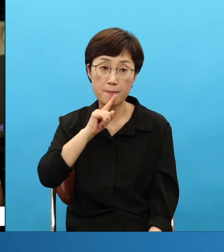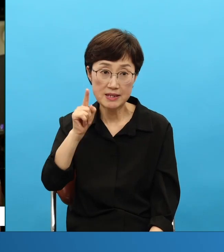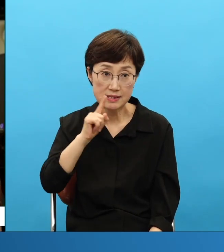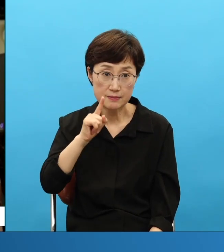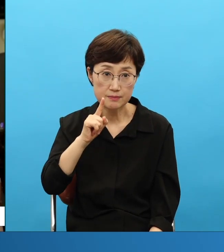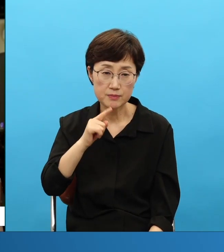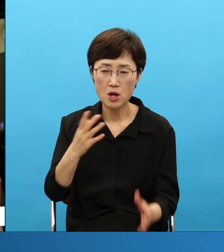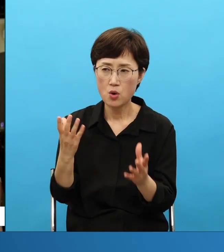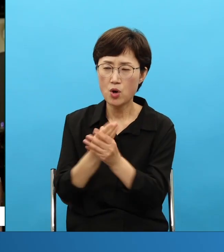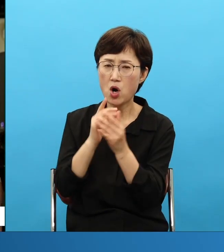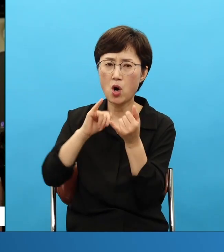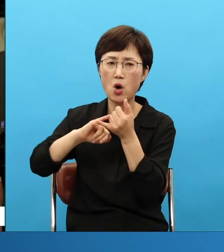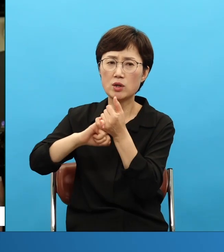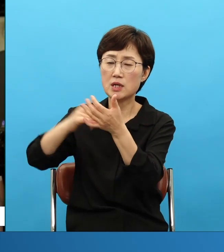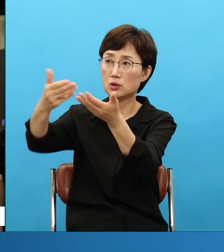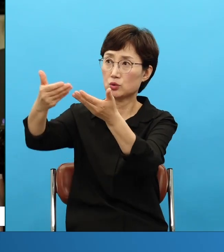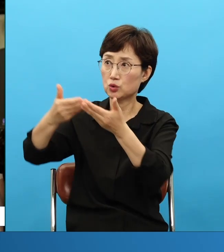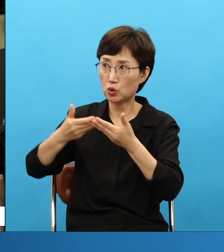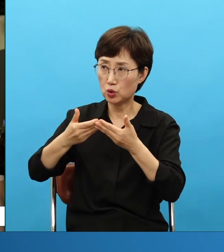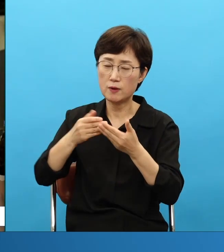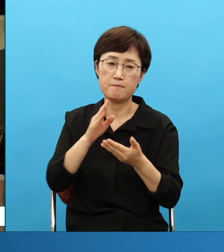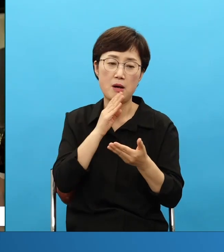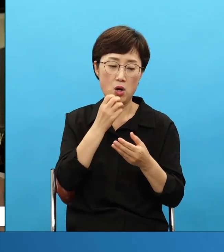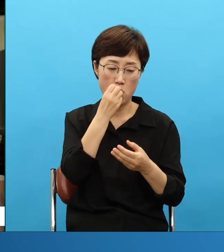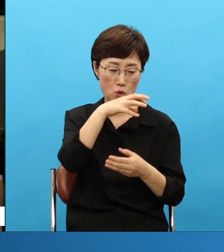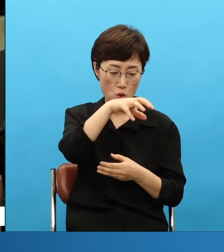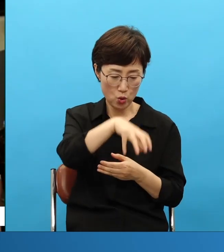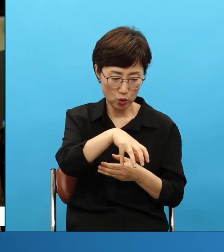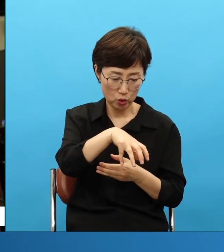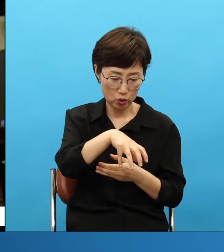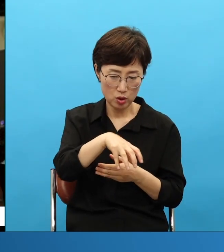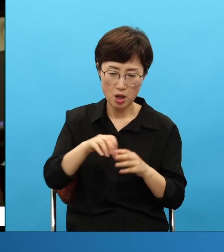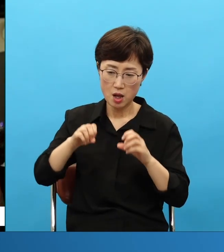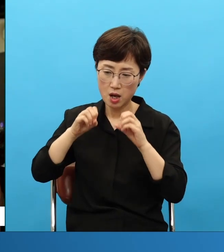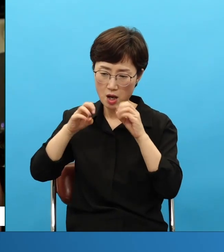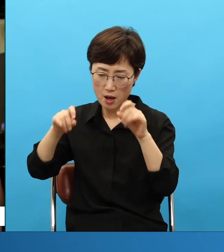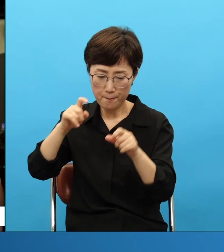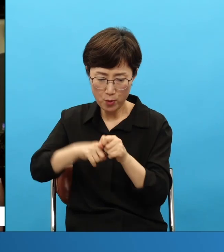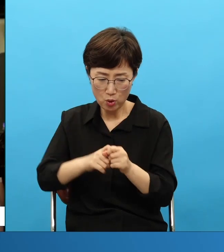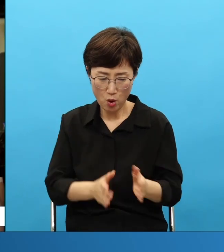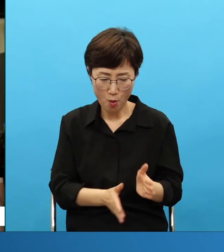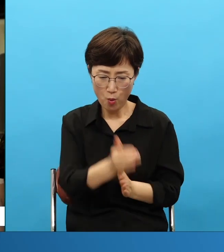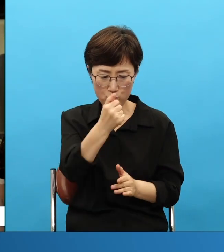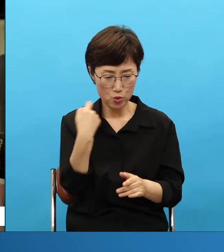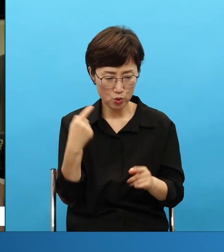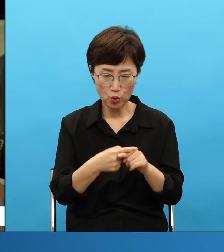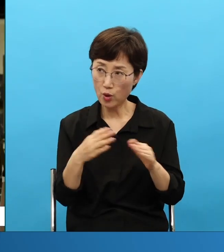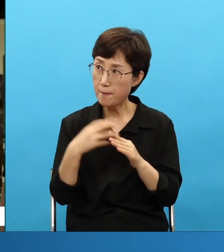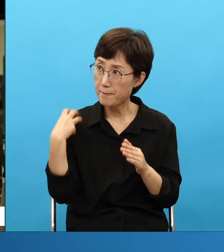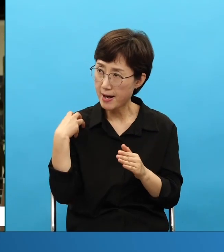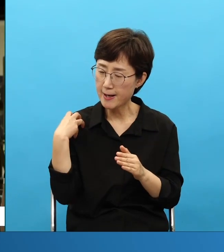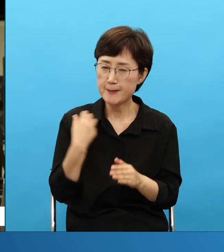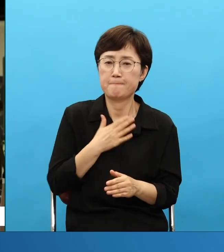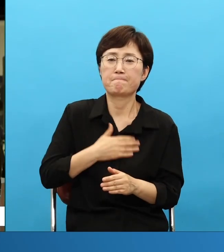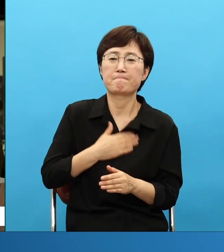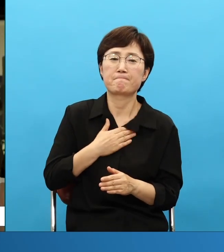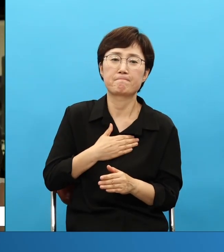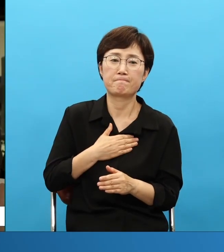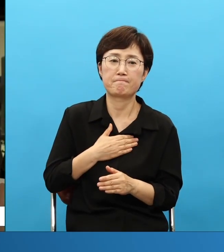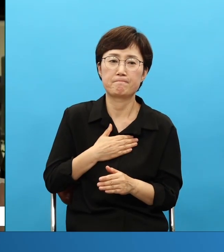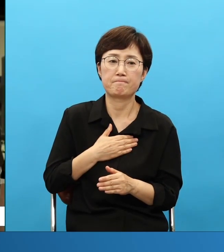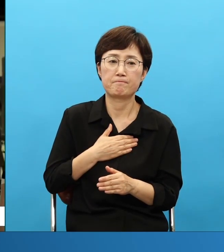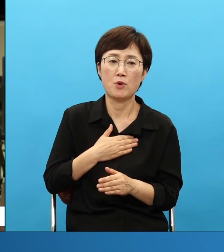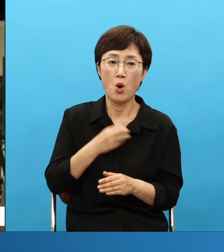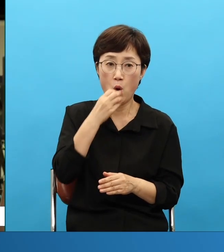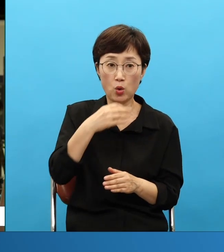절대 언약을 주시면서 홍콩에 본부교회라는 큰 사명을 주셨습니다. 홍콩 중국을